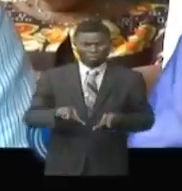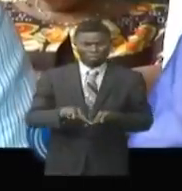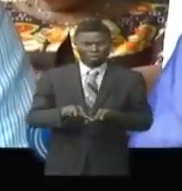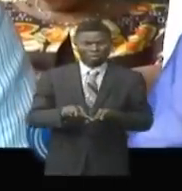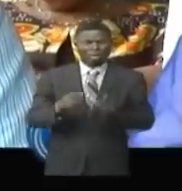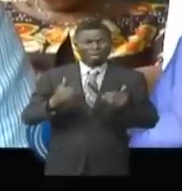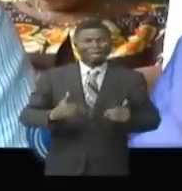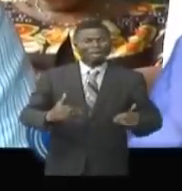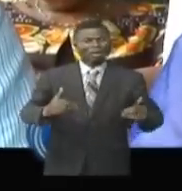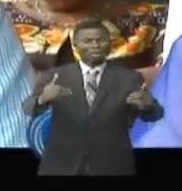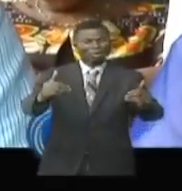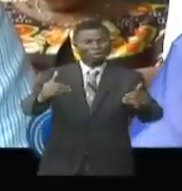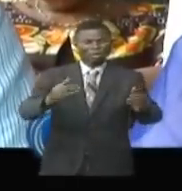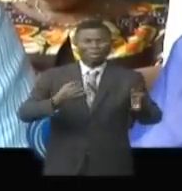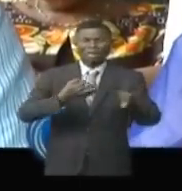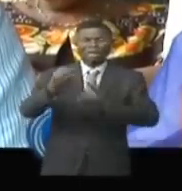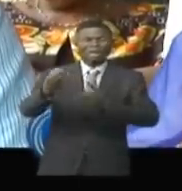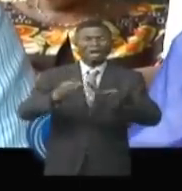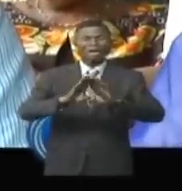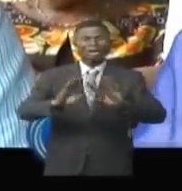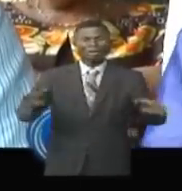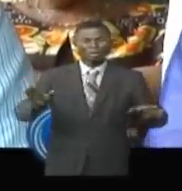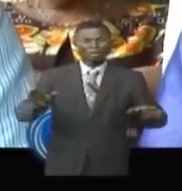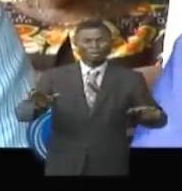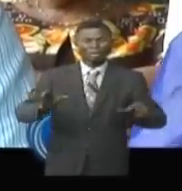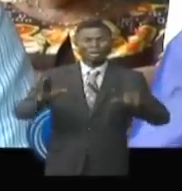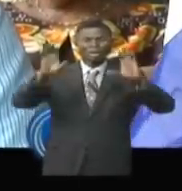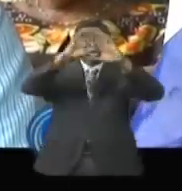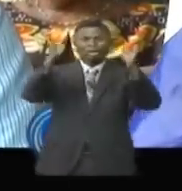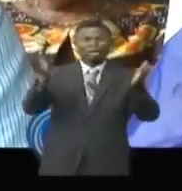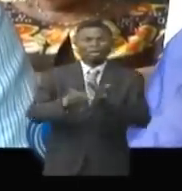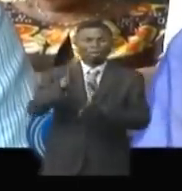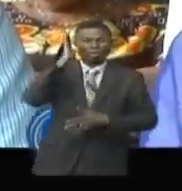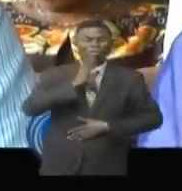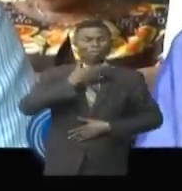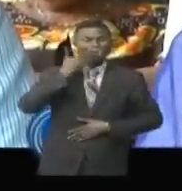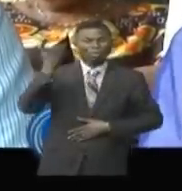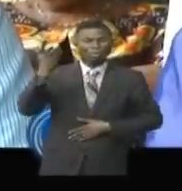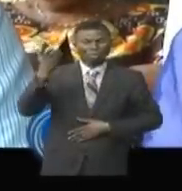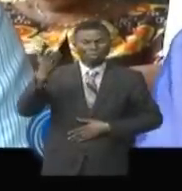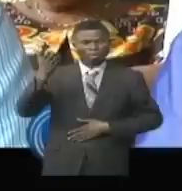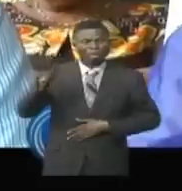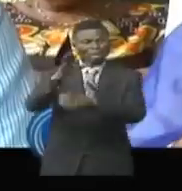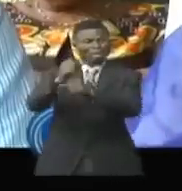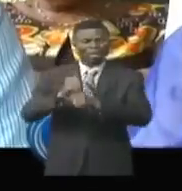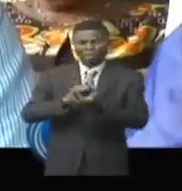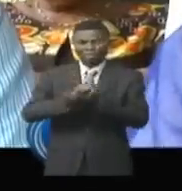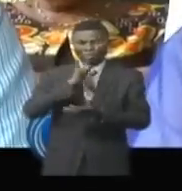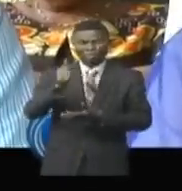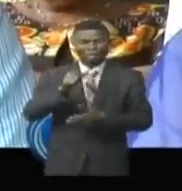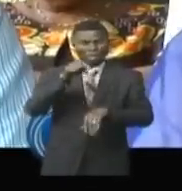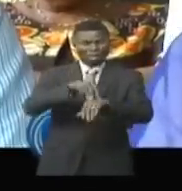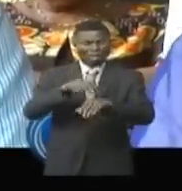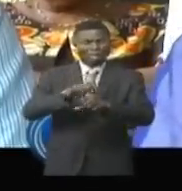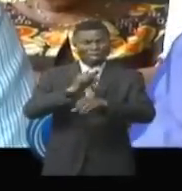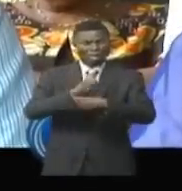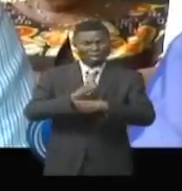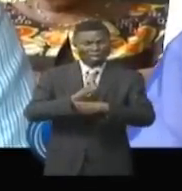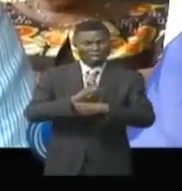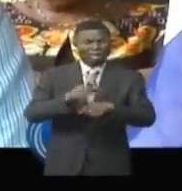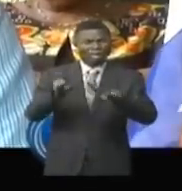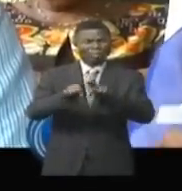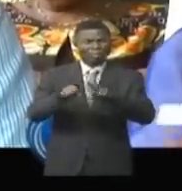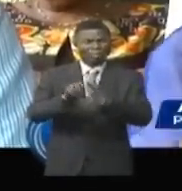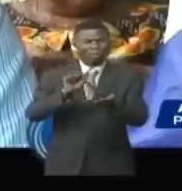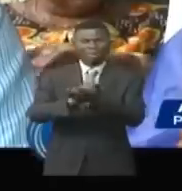propriété exclusive de la communauté du Saint-Esprit en Afrique. À savoir, la date de création n'est pas celle de l'Église